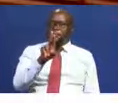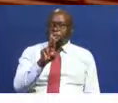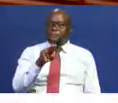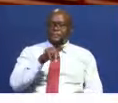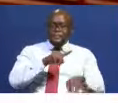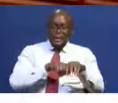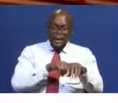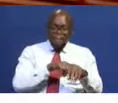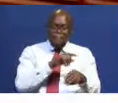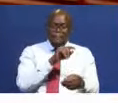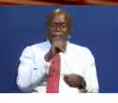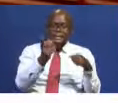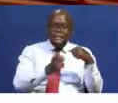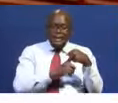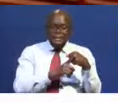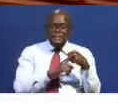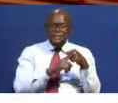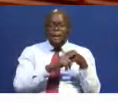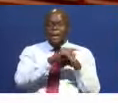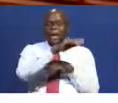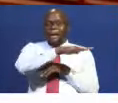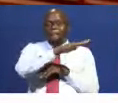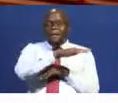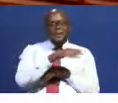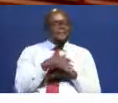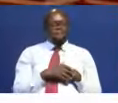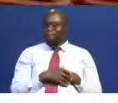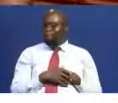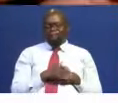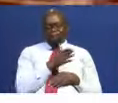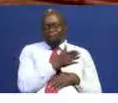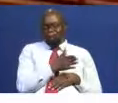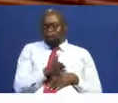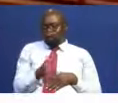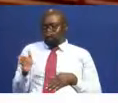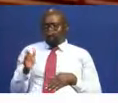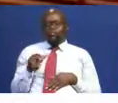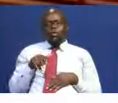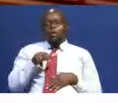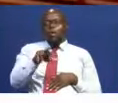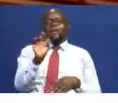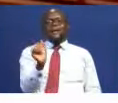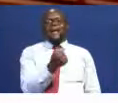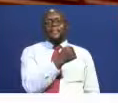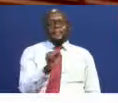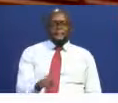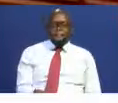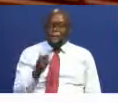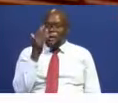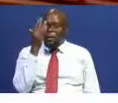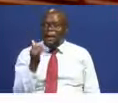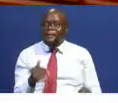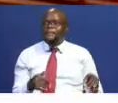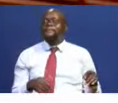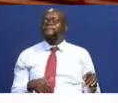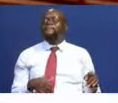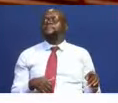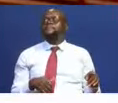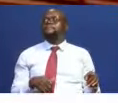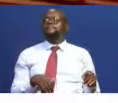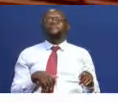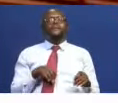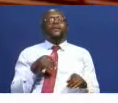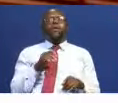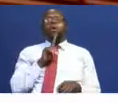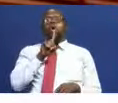Ikifika saa 12 inawekwa curfew. Wa upande huo hapiti huku, wa huku hapiti huku. Kwa nini watu kama wale